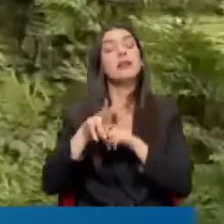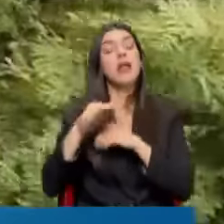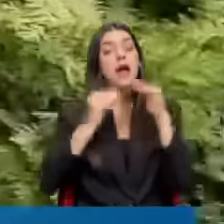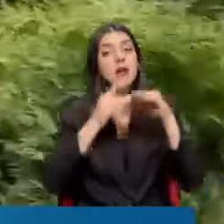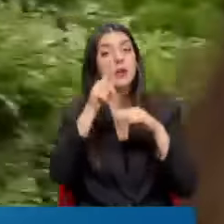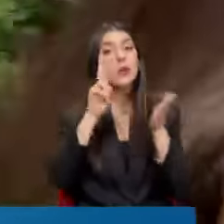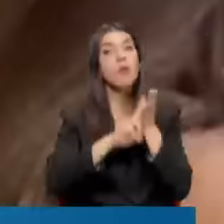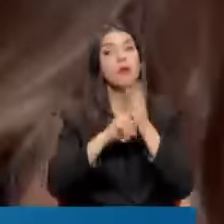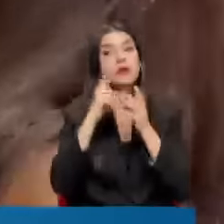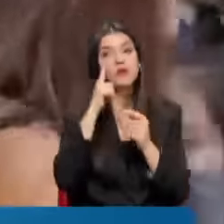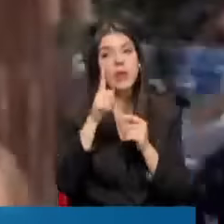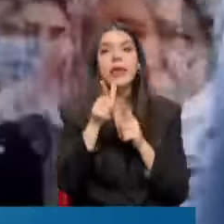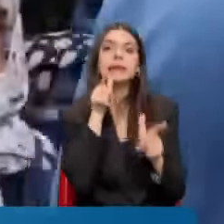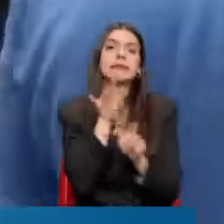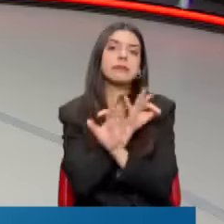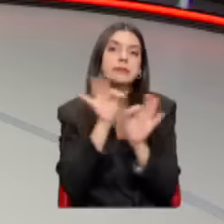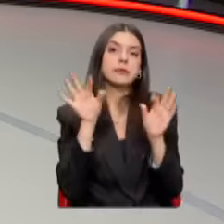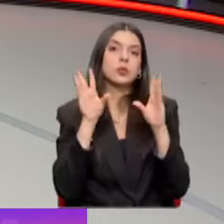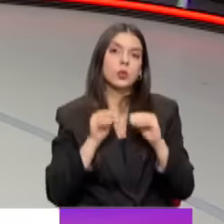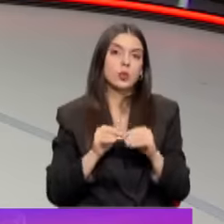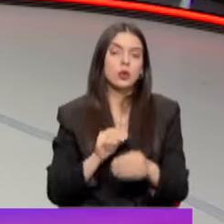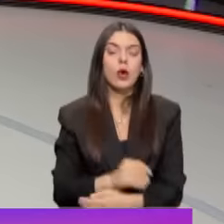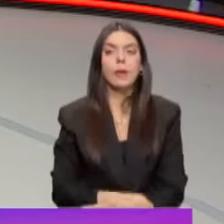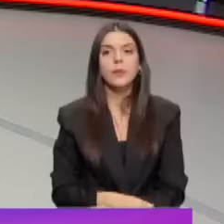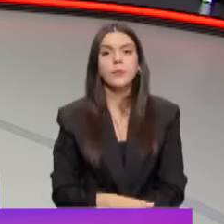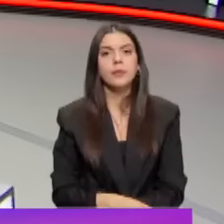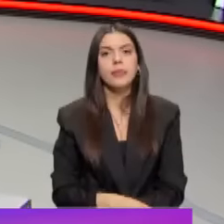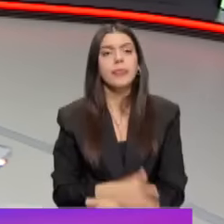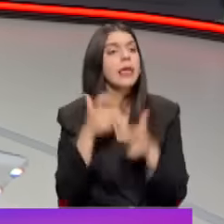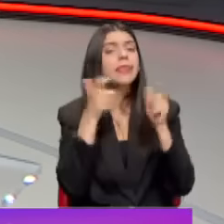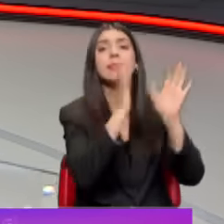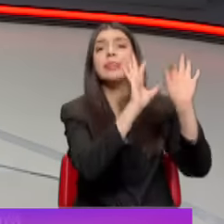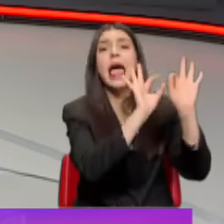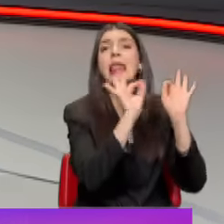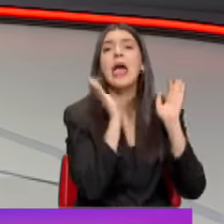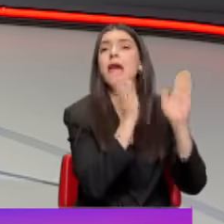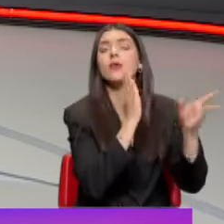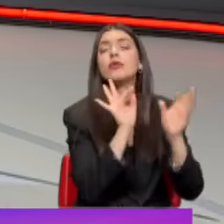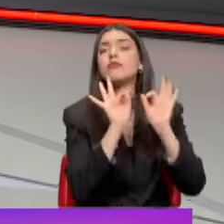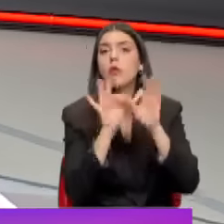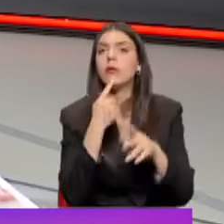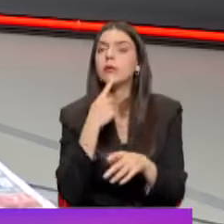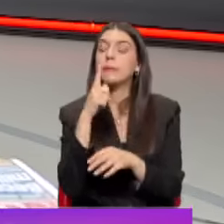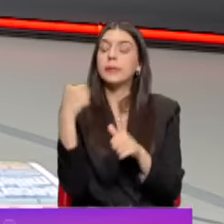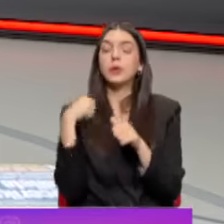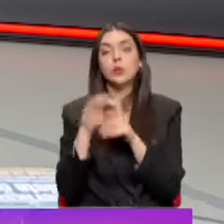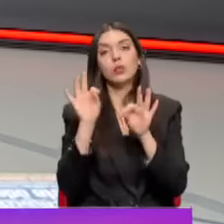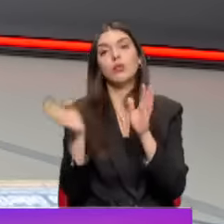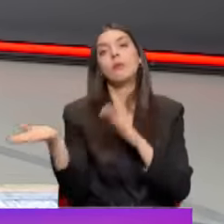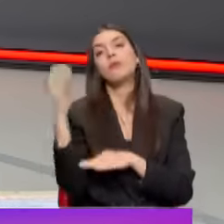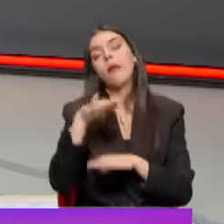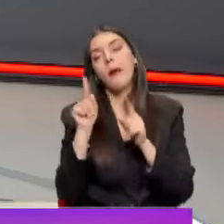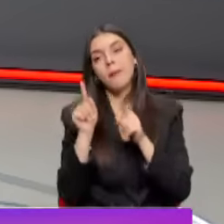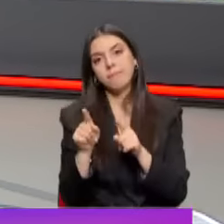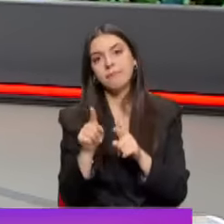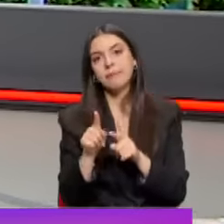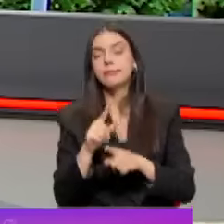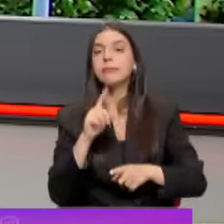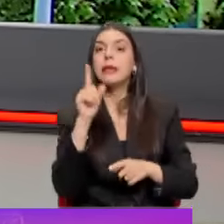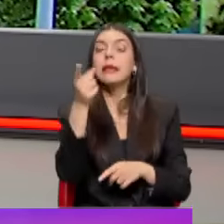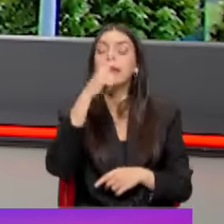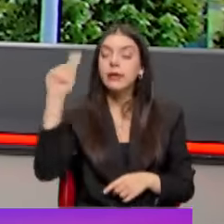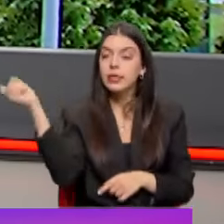karşısında sessiz Nereye Böyle dediğimiz bir durum daha sevgili izleyenler iktidara yakın